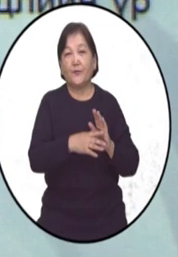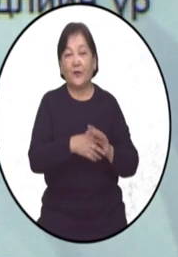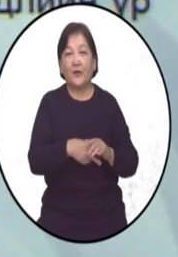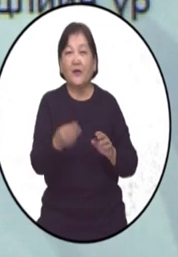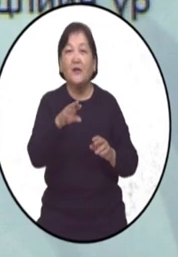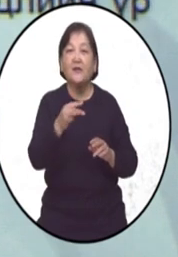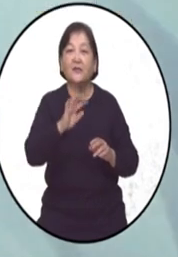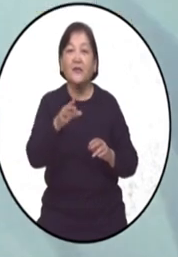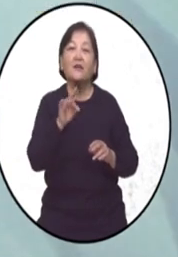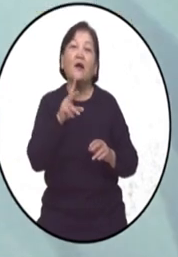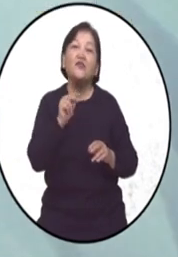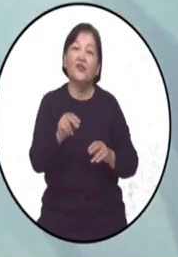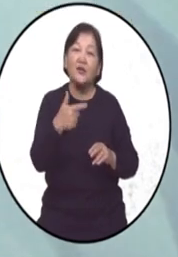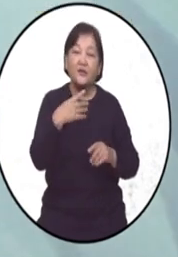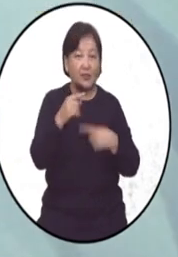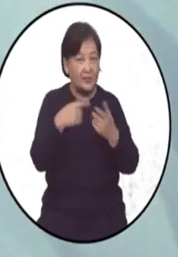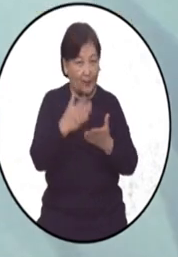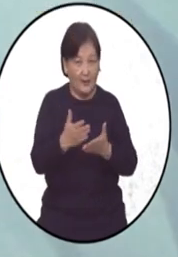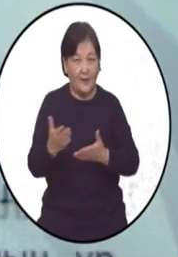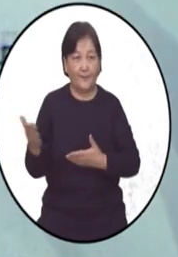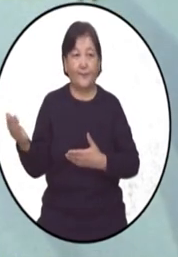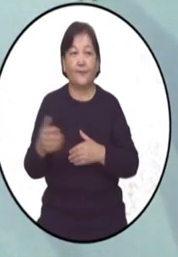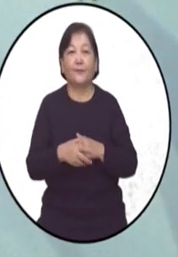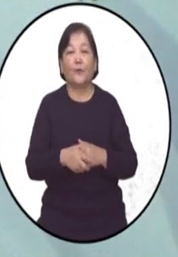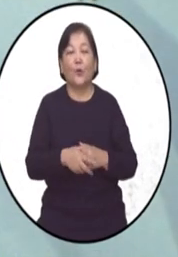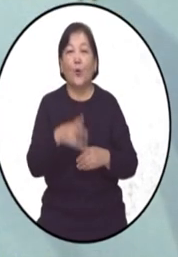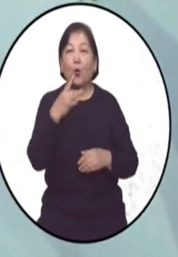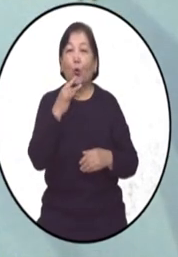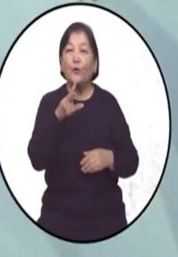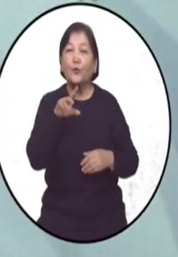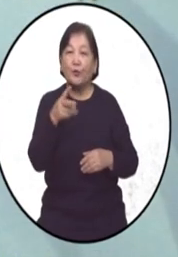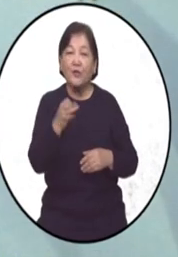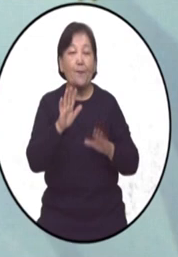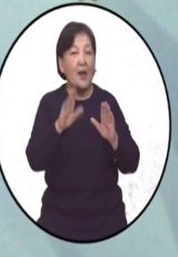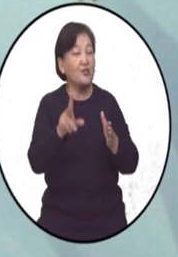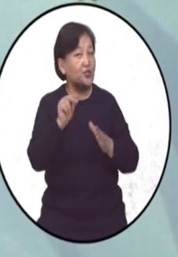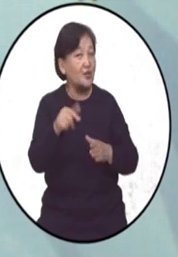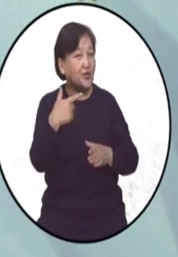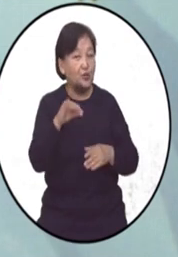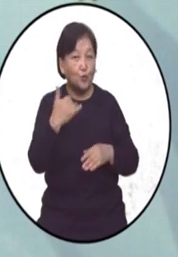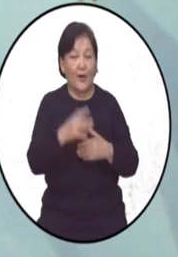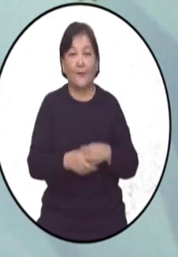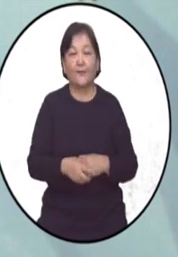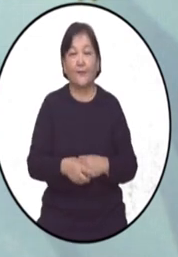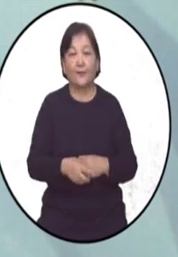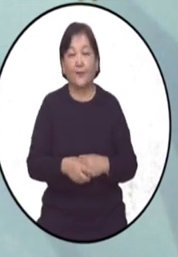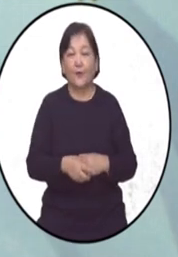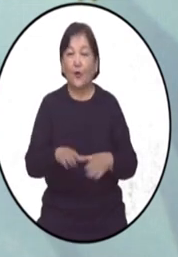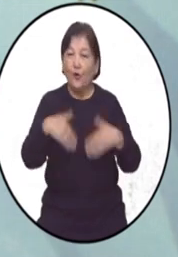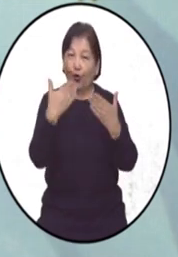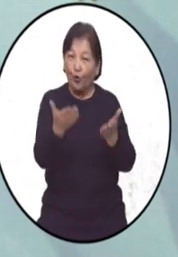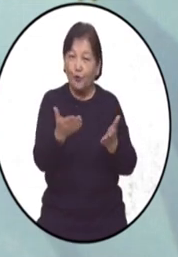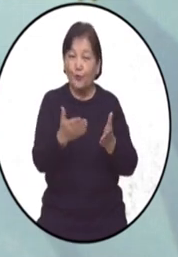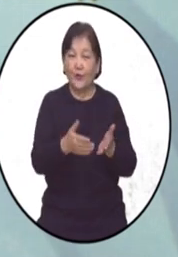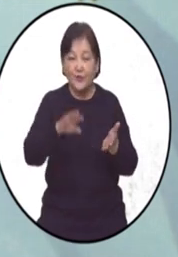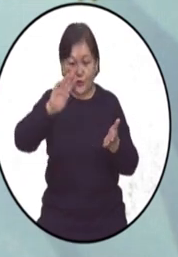чанар гэж хэлж байгаа юм аа. За дараагийн чанар нь бол үр дүнтэй байх чанар. Алгоритм нь бол ямар нэгэн өгдлүүдээс